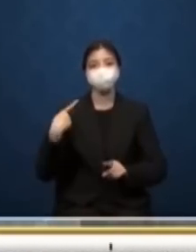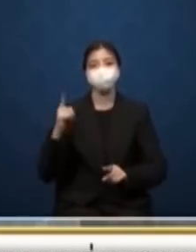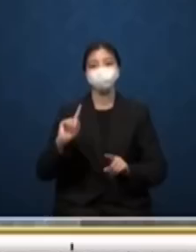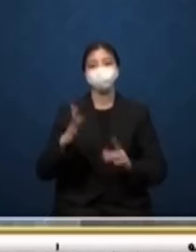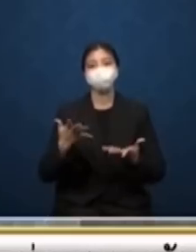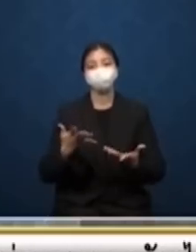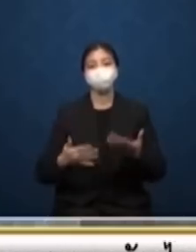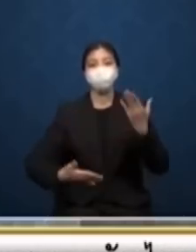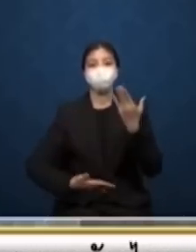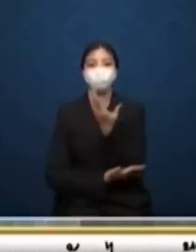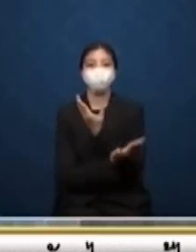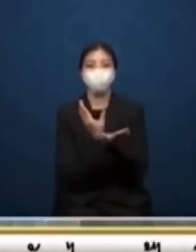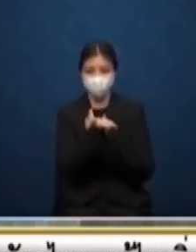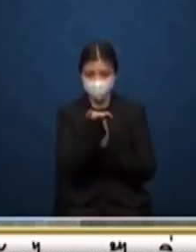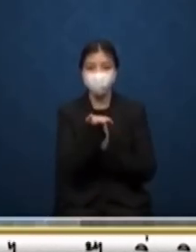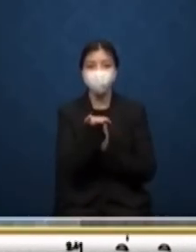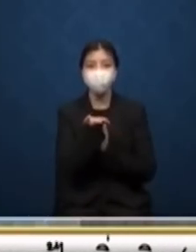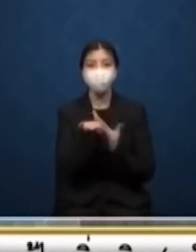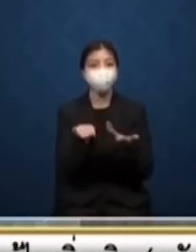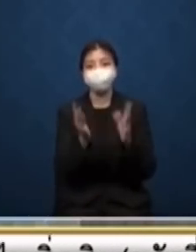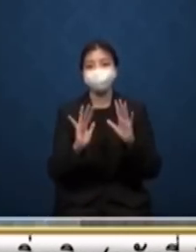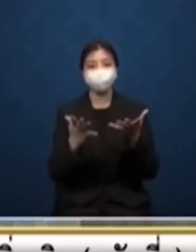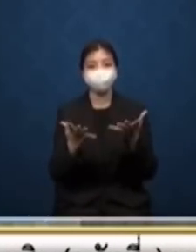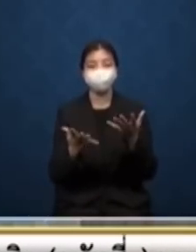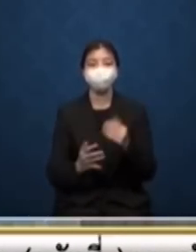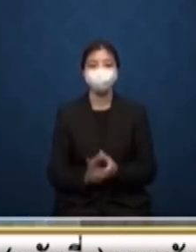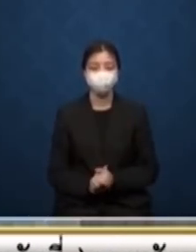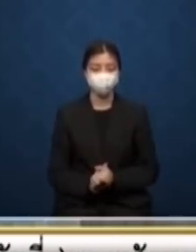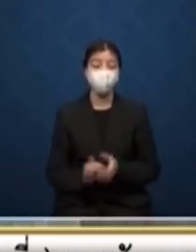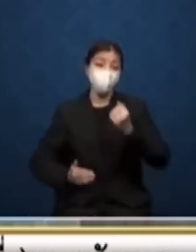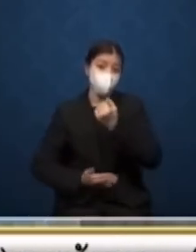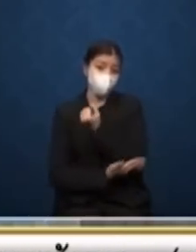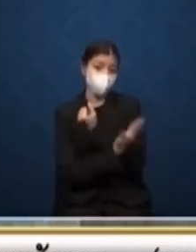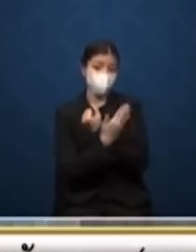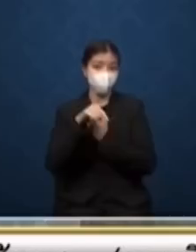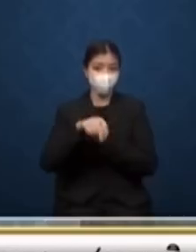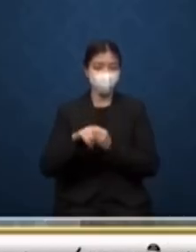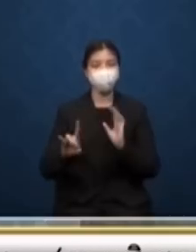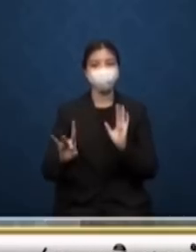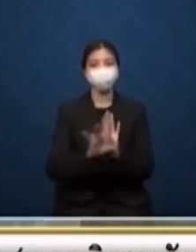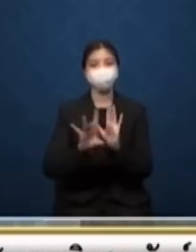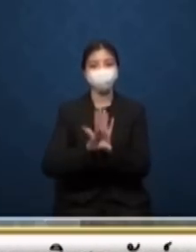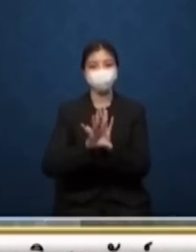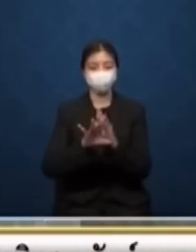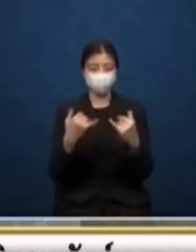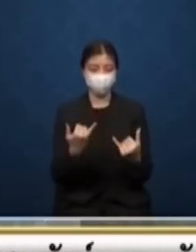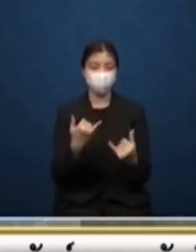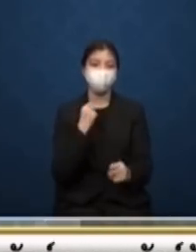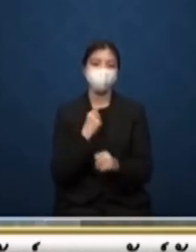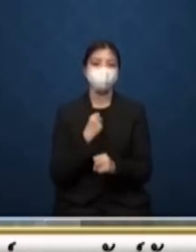นะสำหรับผม ก็ คุณคิดว่าคุณพยายามหาเสียงอยู่แต่มันไม่ใช่เสียง ไม่แกหล่อในแง่ที่ว่าก็แกไม่ยอมตบัดสั